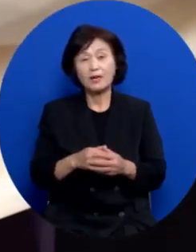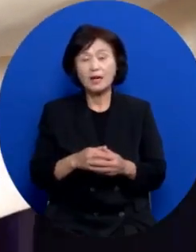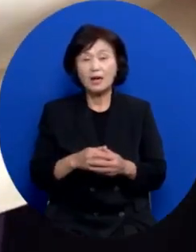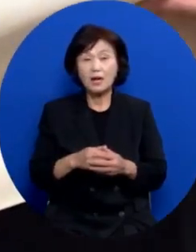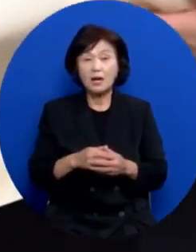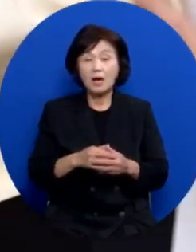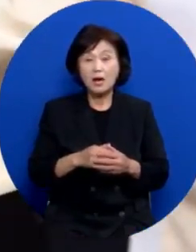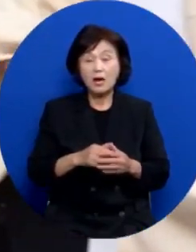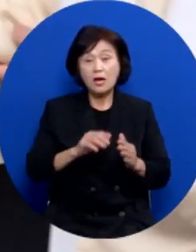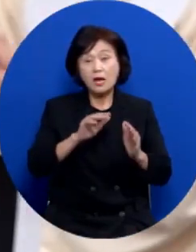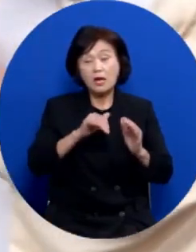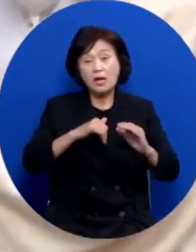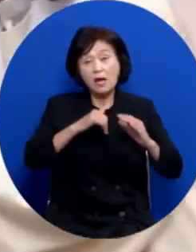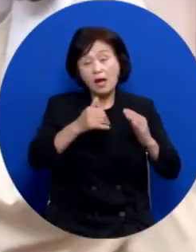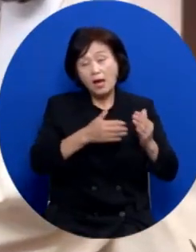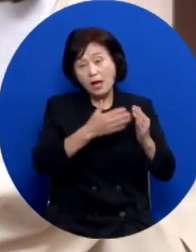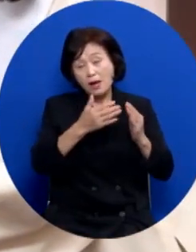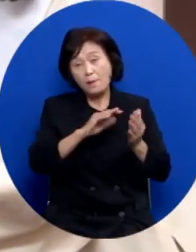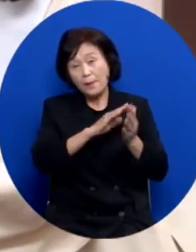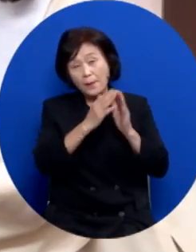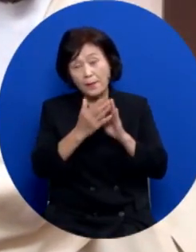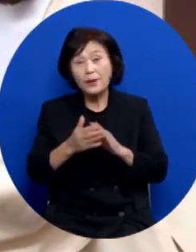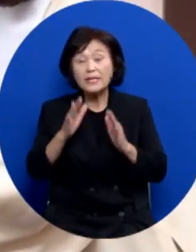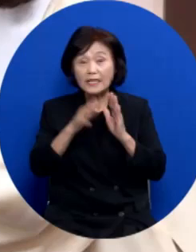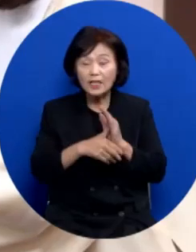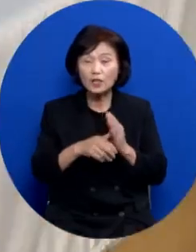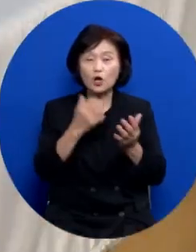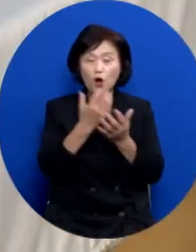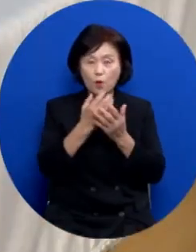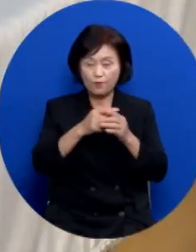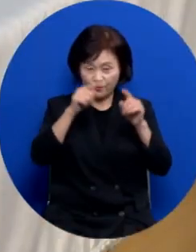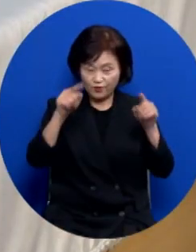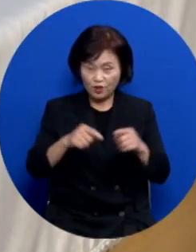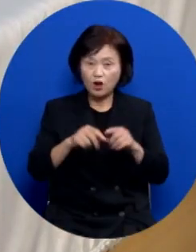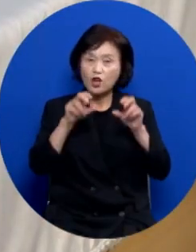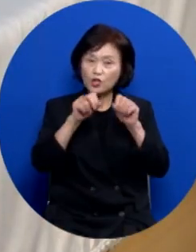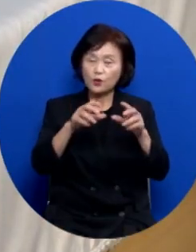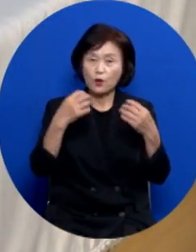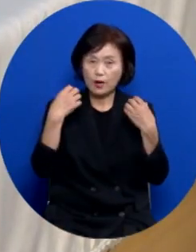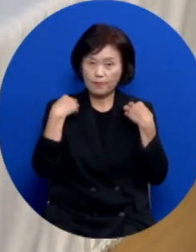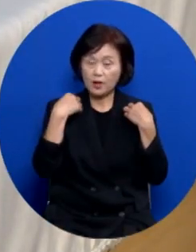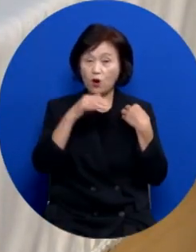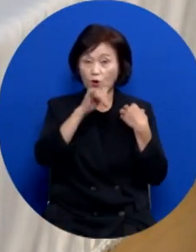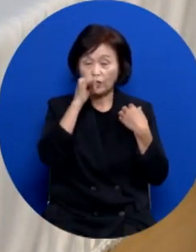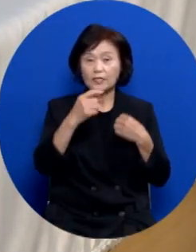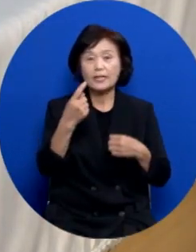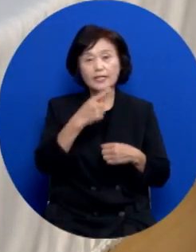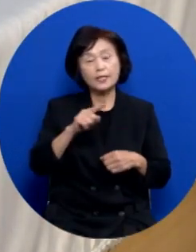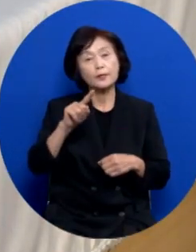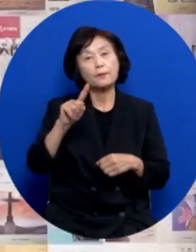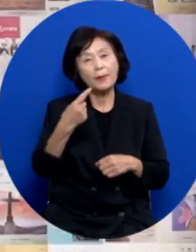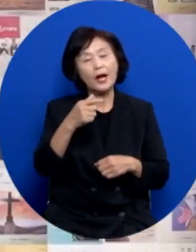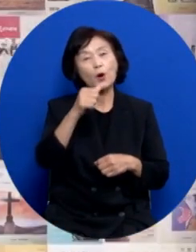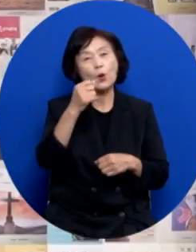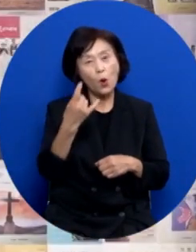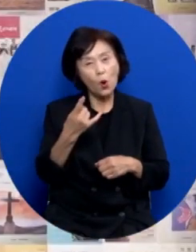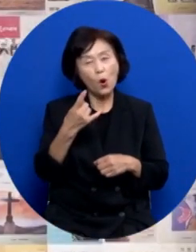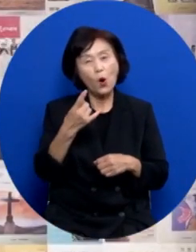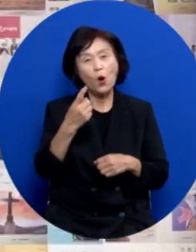격동의 역사 속에서도 문서 선교의 역할을 감당하며 기독교 세계는 올해 1100호를